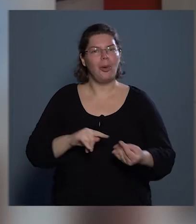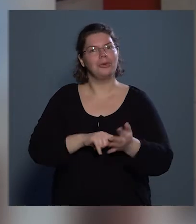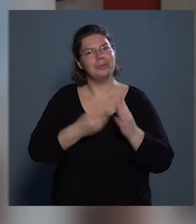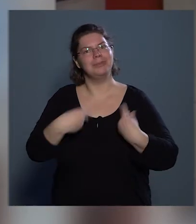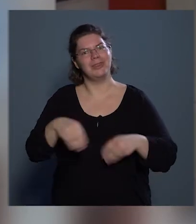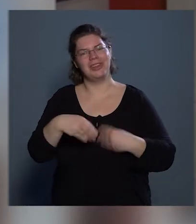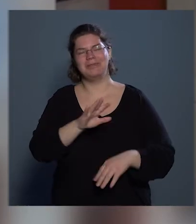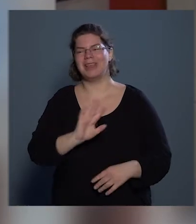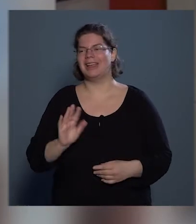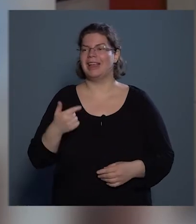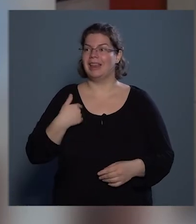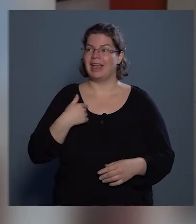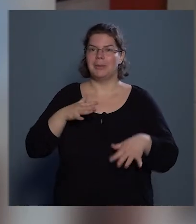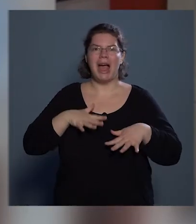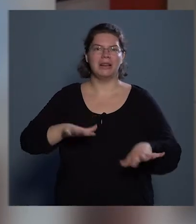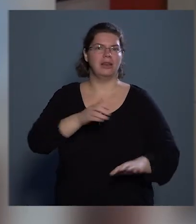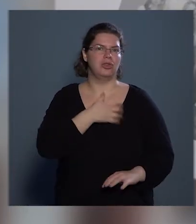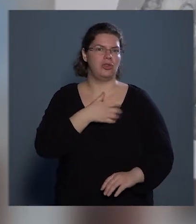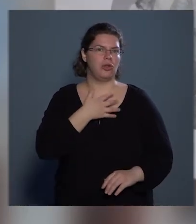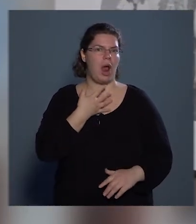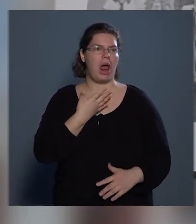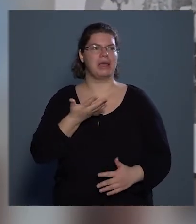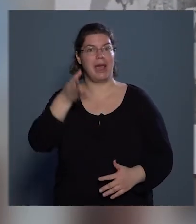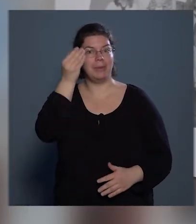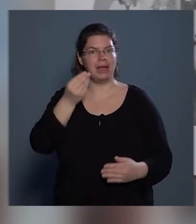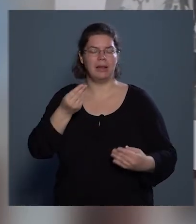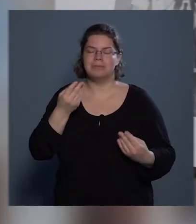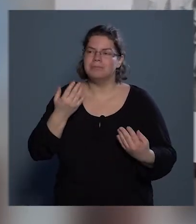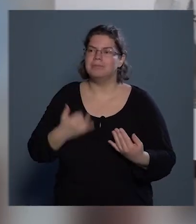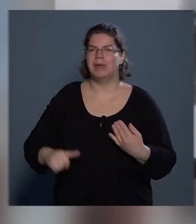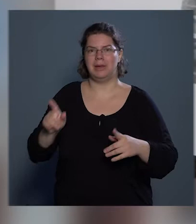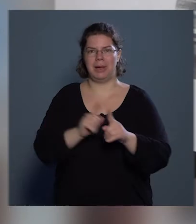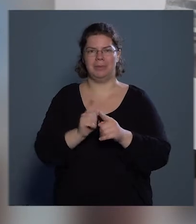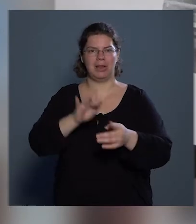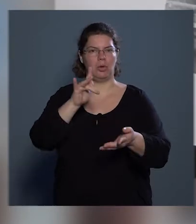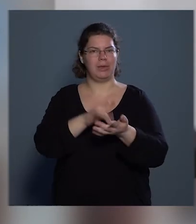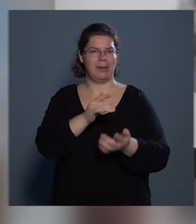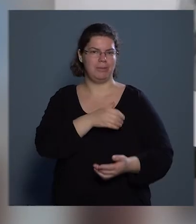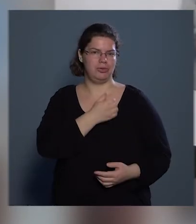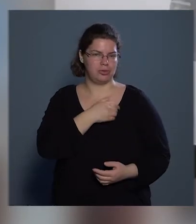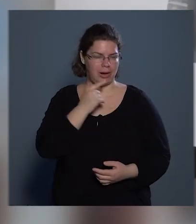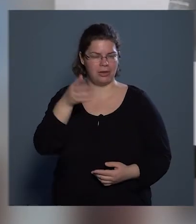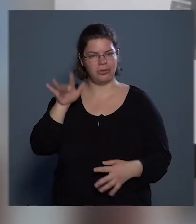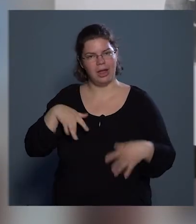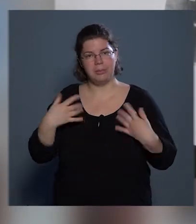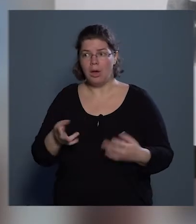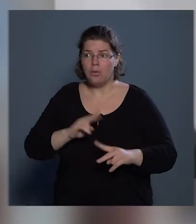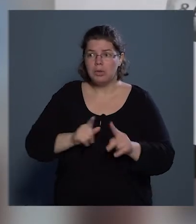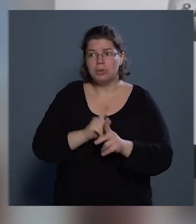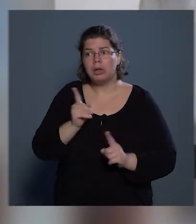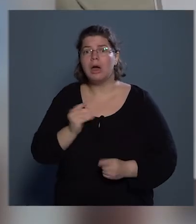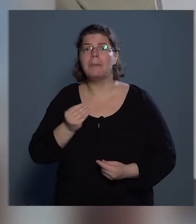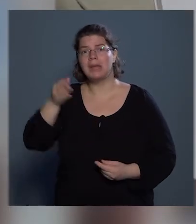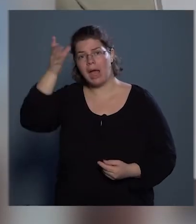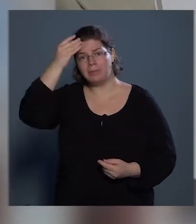hogy nekem az általános iskolai emlékeim sokkal mélyebbek, mint a középiskolás élményeim. Van olyan, amire emlékszem konkrétan,